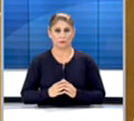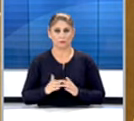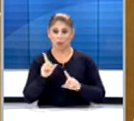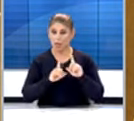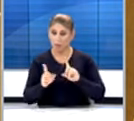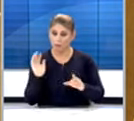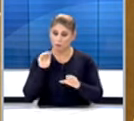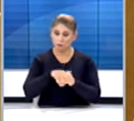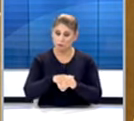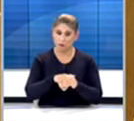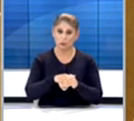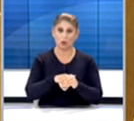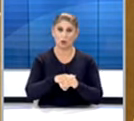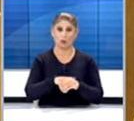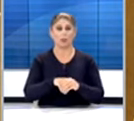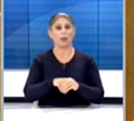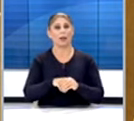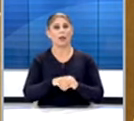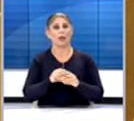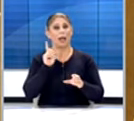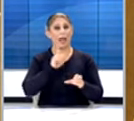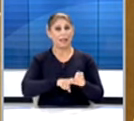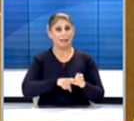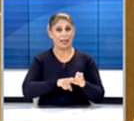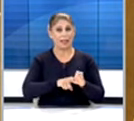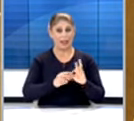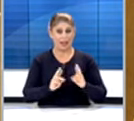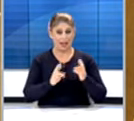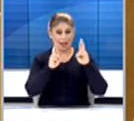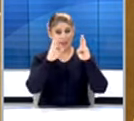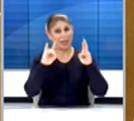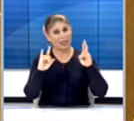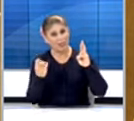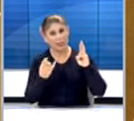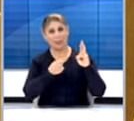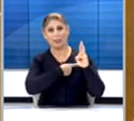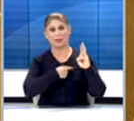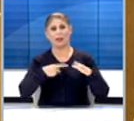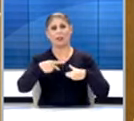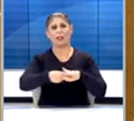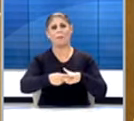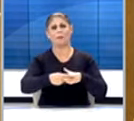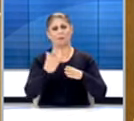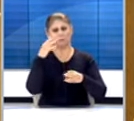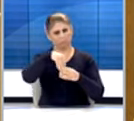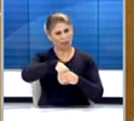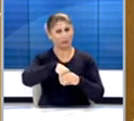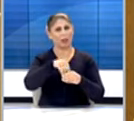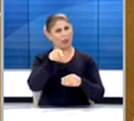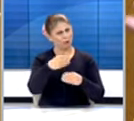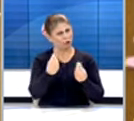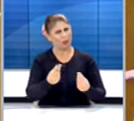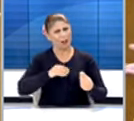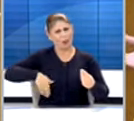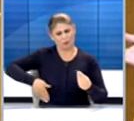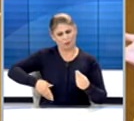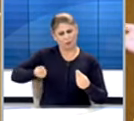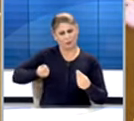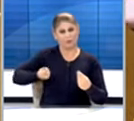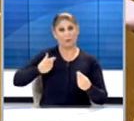μέτοχος είτε σε εταιρεία ενέργειας είτε σε τράπεζα. Είτε διοικεί εταιρεία ενέργειας ή τράπεζα. Διότι του έχουμε